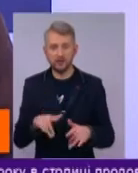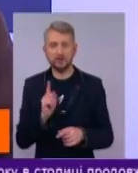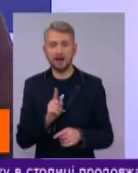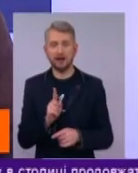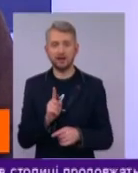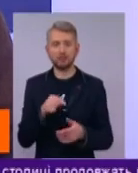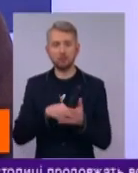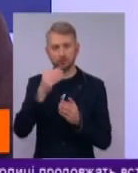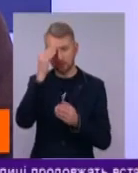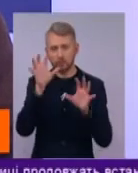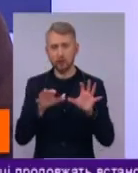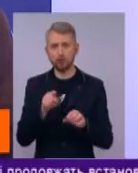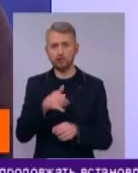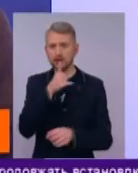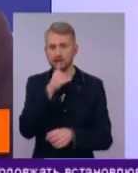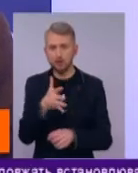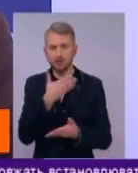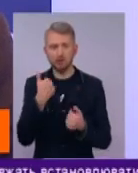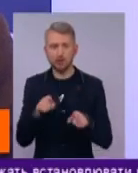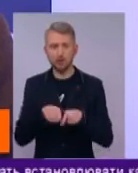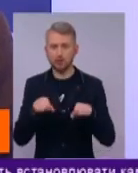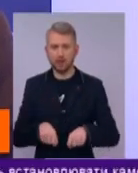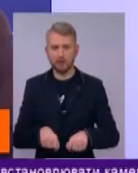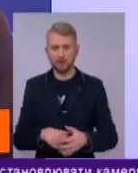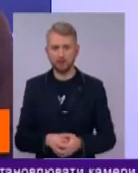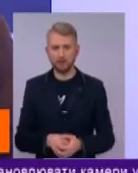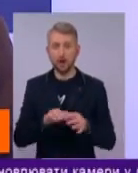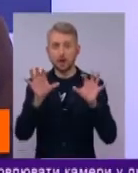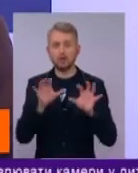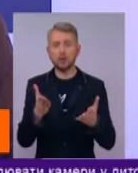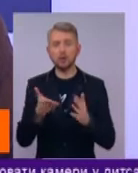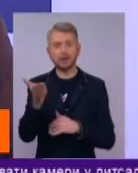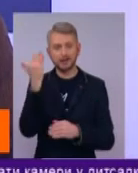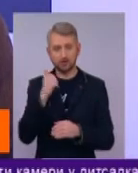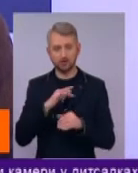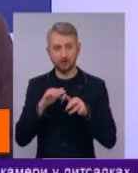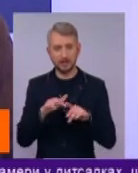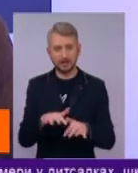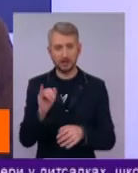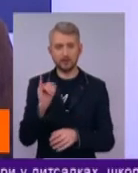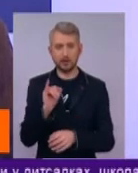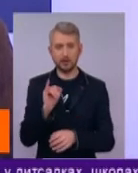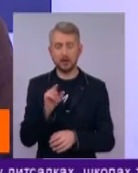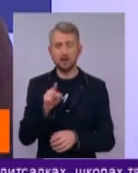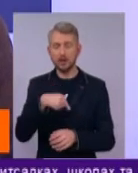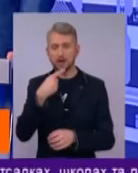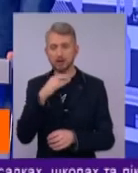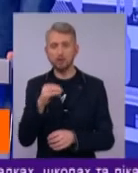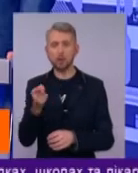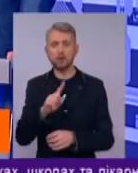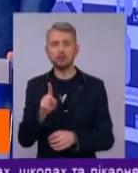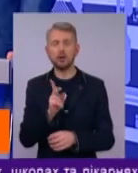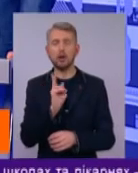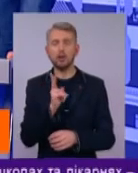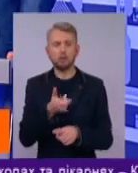точки зору закону вони не мають такого права. Закон, який раніше діяв, і він казав про те, що той,